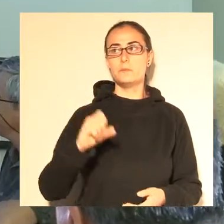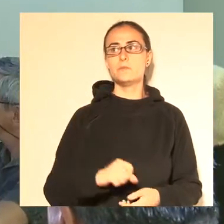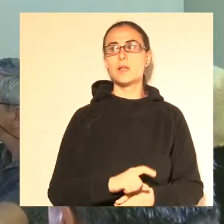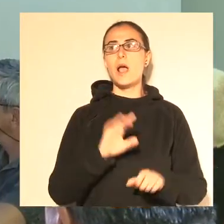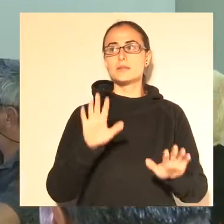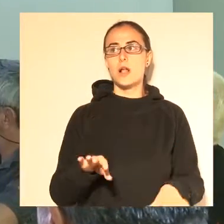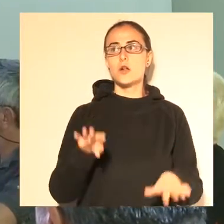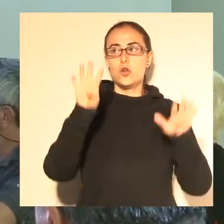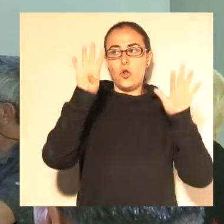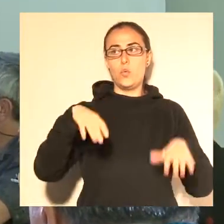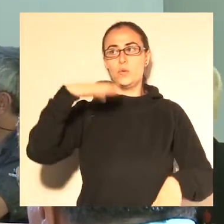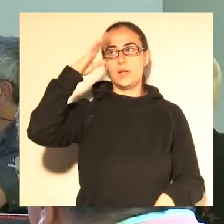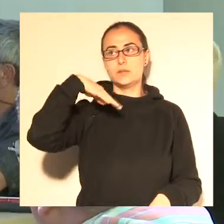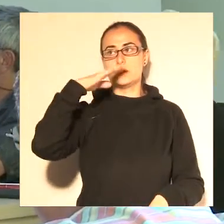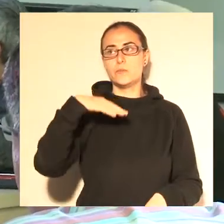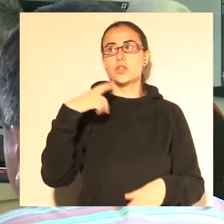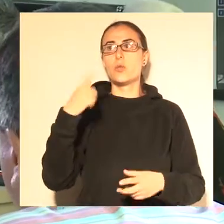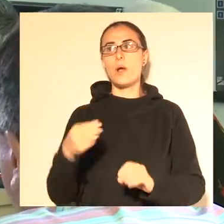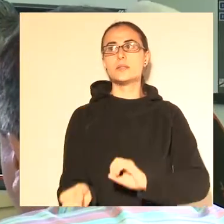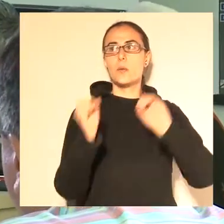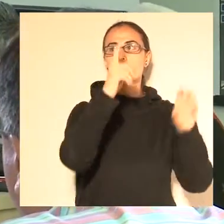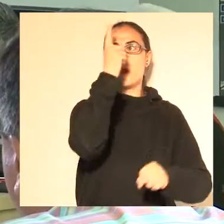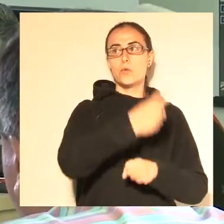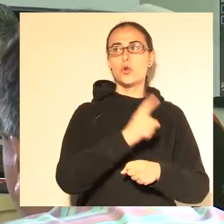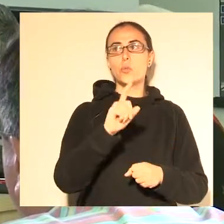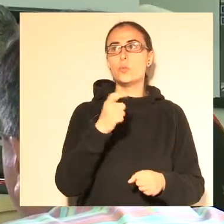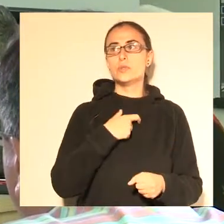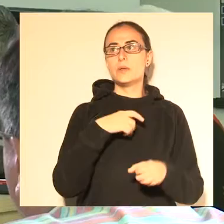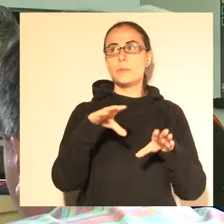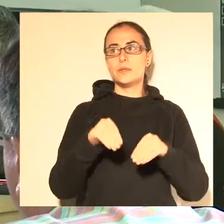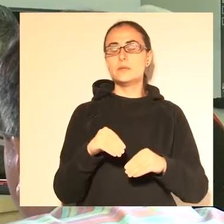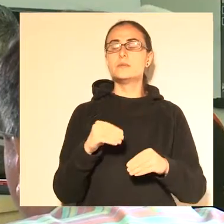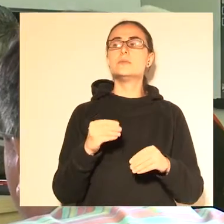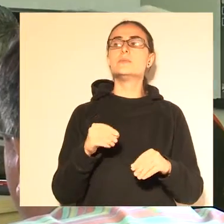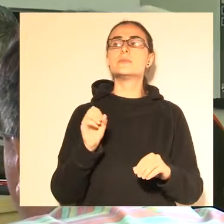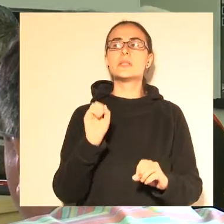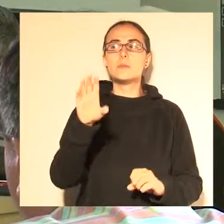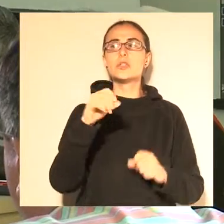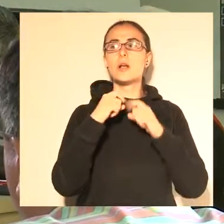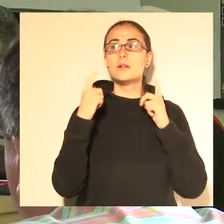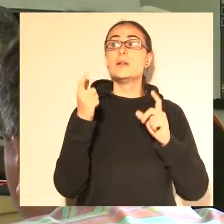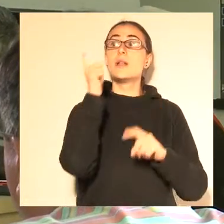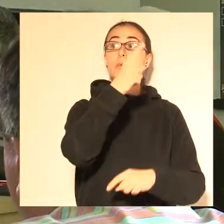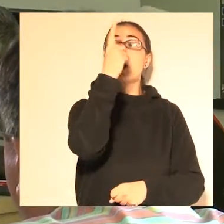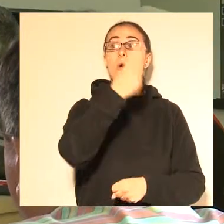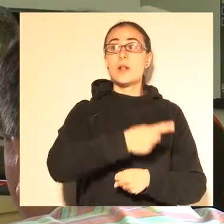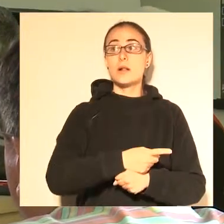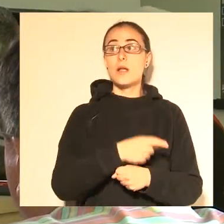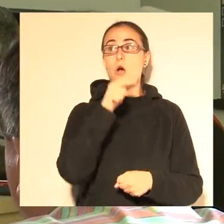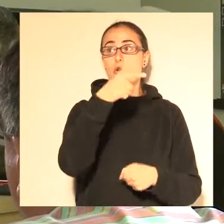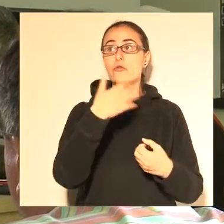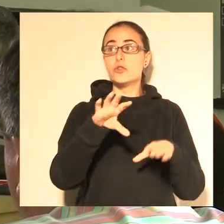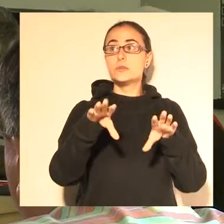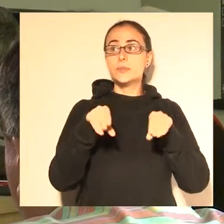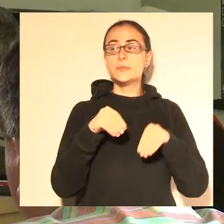a stat nouă luni de zile și acuma s a mutat în oradeia pentru că n a putut să și ducă copilul la grădiniță s a mutat în oradeia și acolo a fost